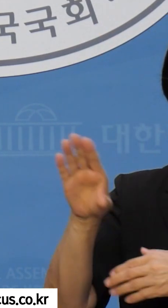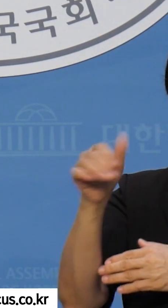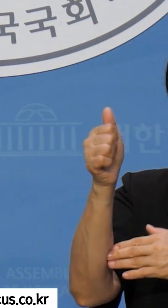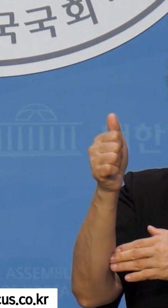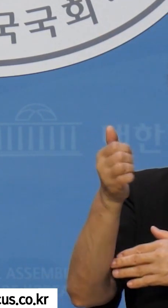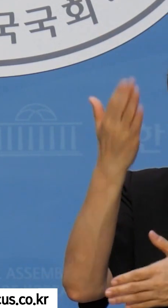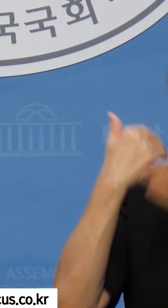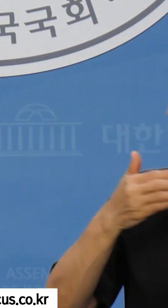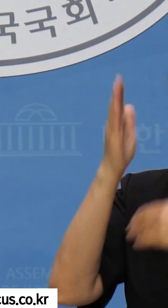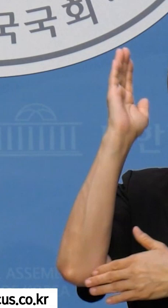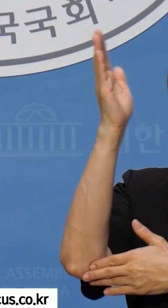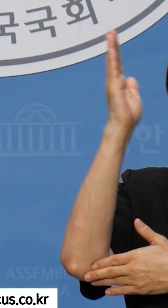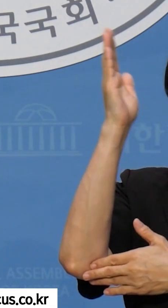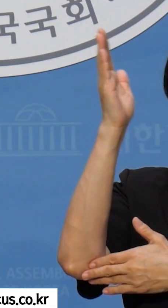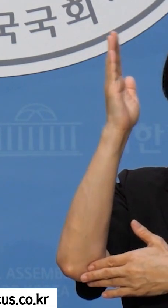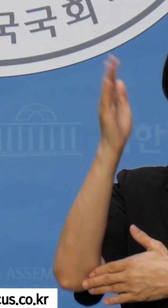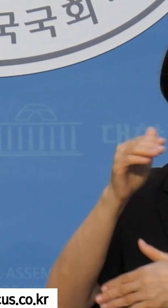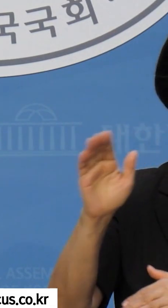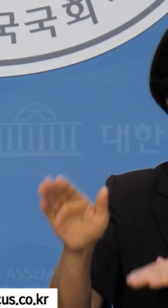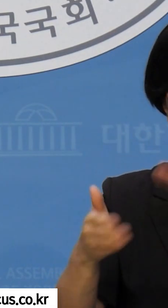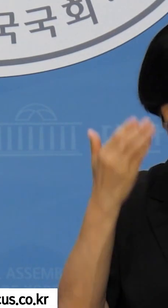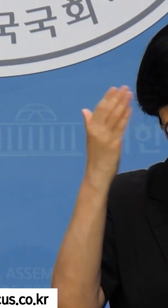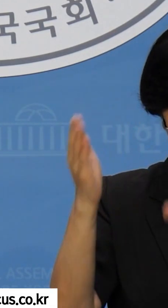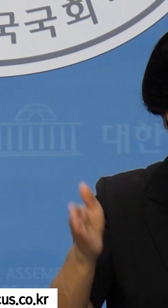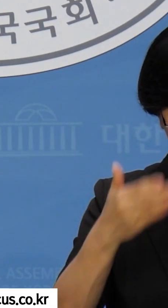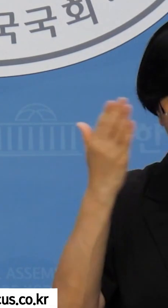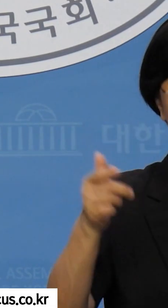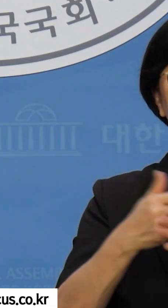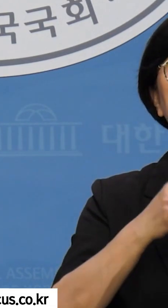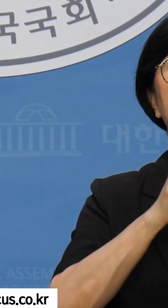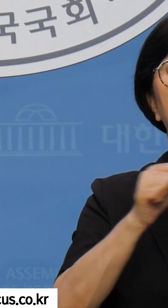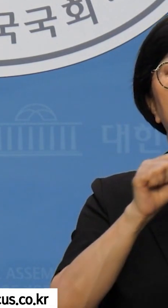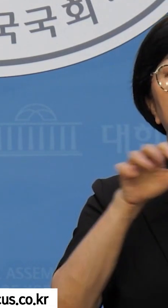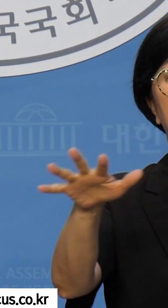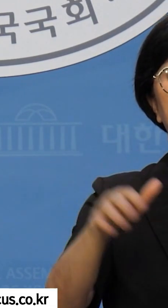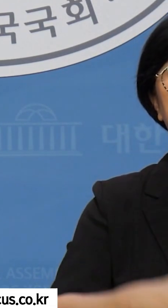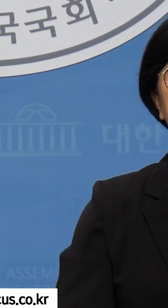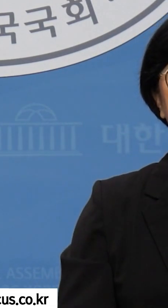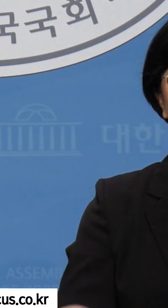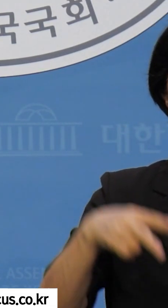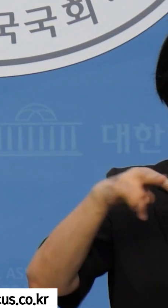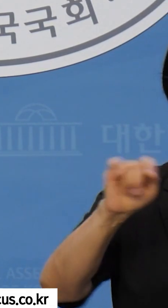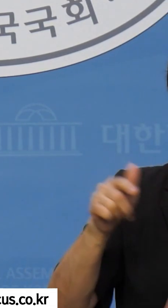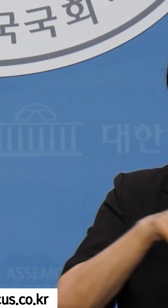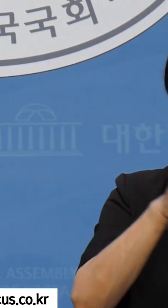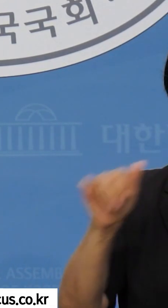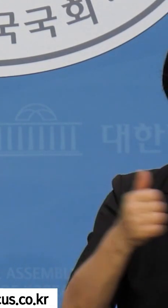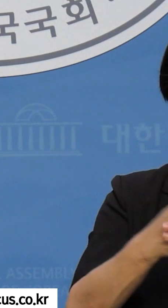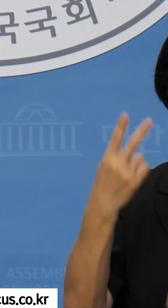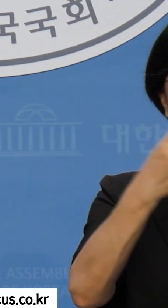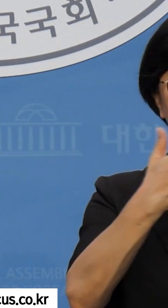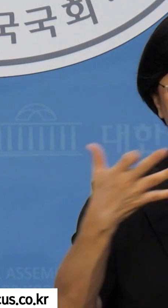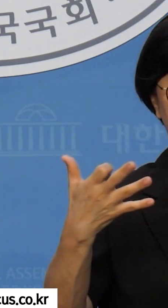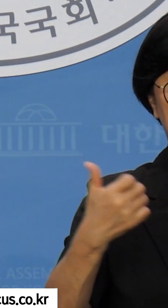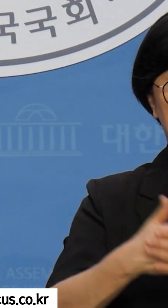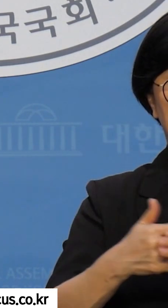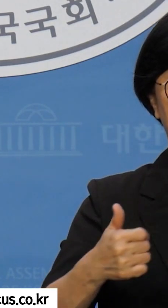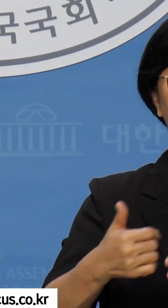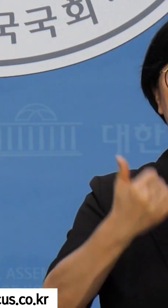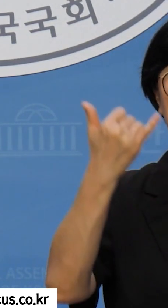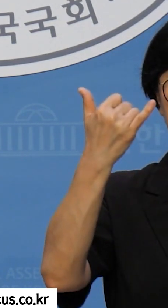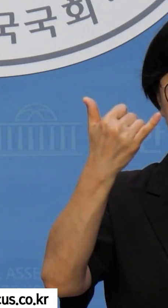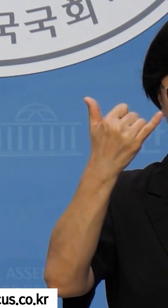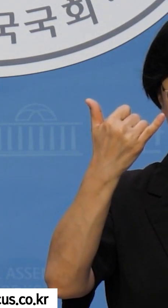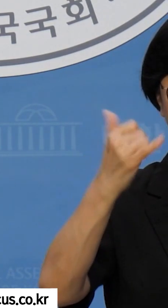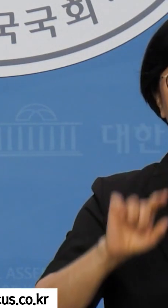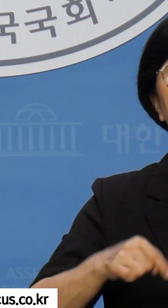후보자의 과거 발언은 파도 파도 괴담입니다. 신원식 후보자는 2019년 한 유튜브